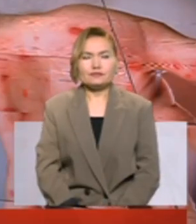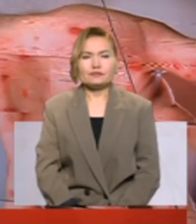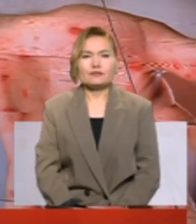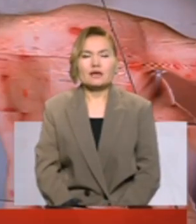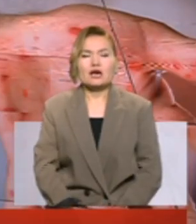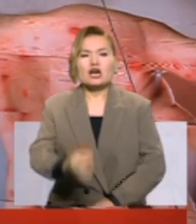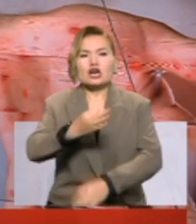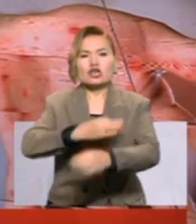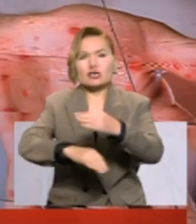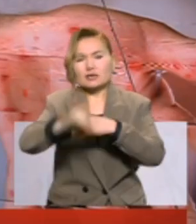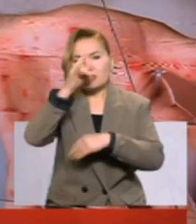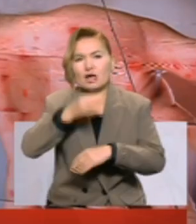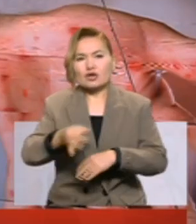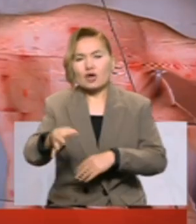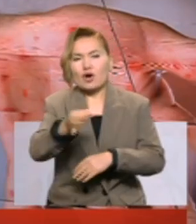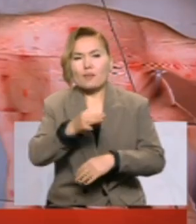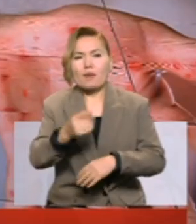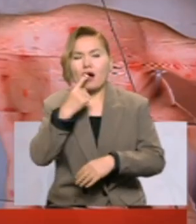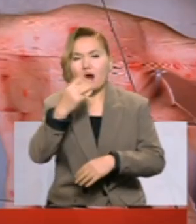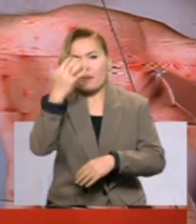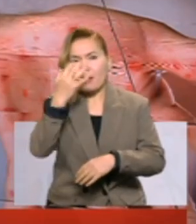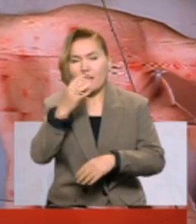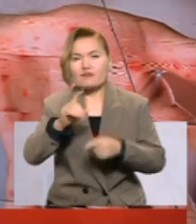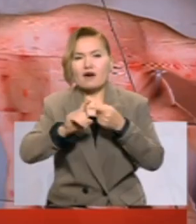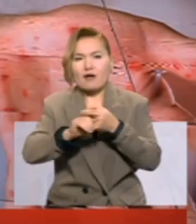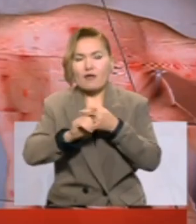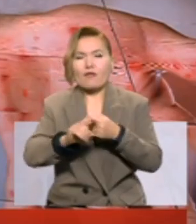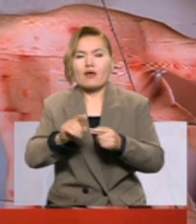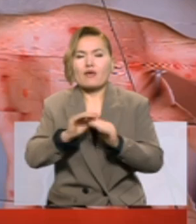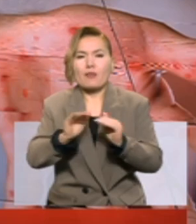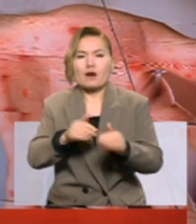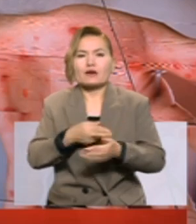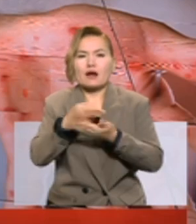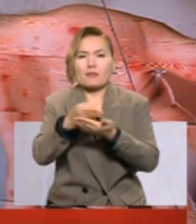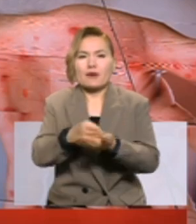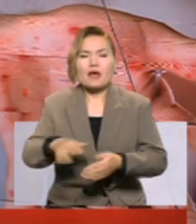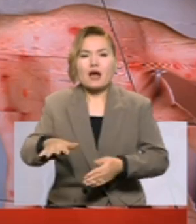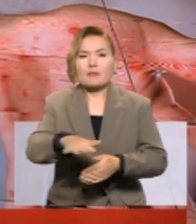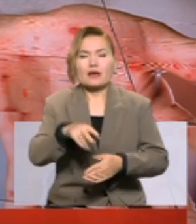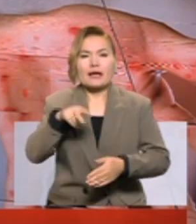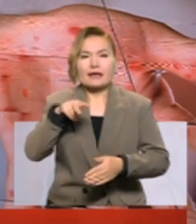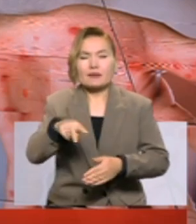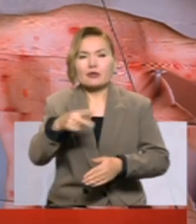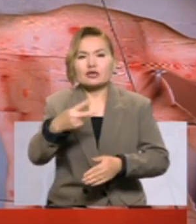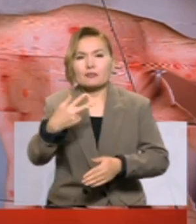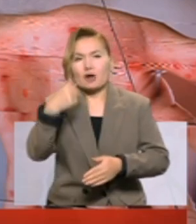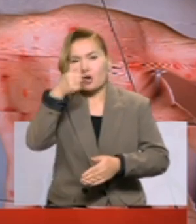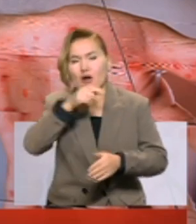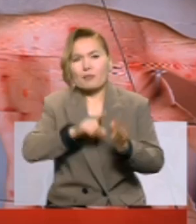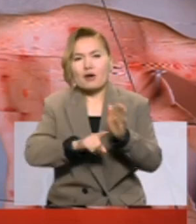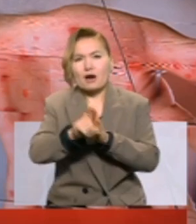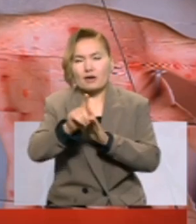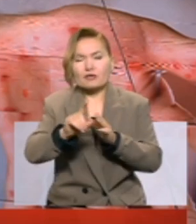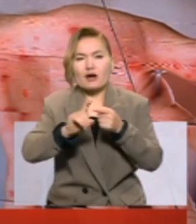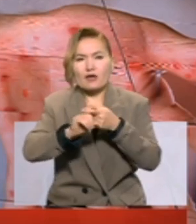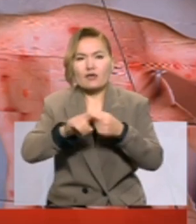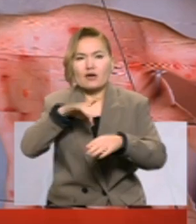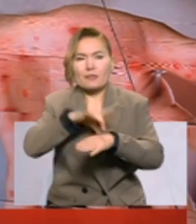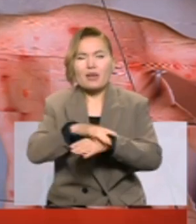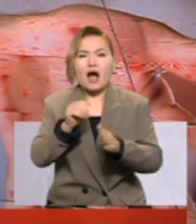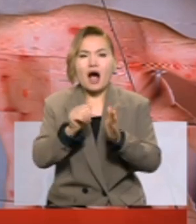Шығыс Қазақстан облысында қызылша дертімен ауырғандар күрт көбейіп кетті. Аймақта жыл басынан бері бұл індетке 60 адам